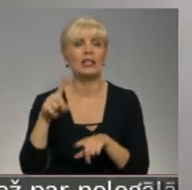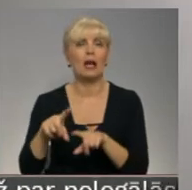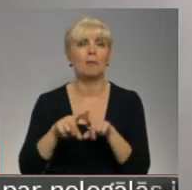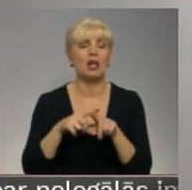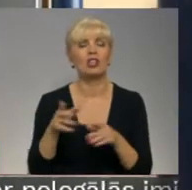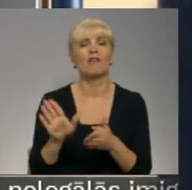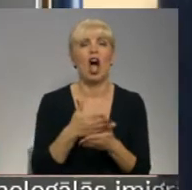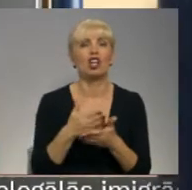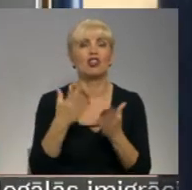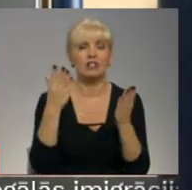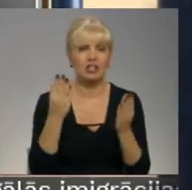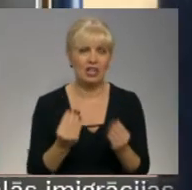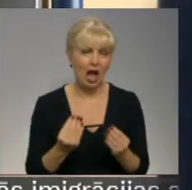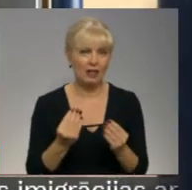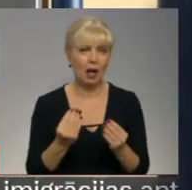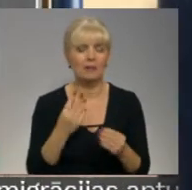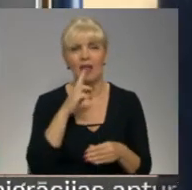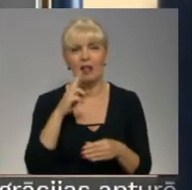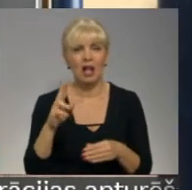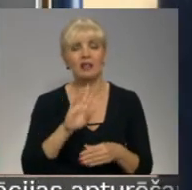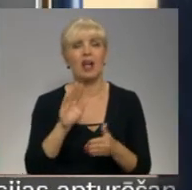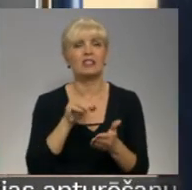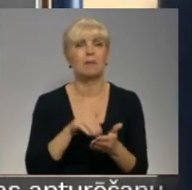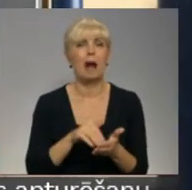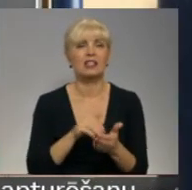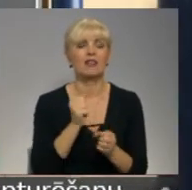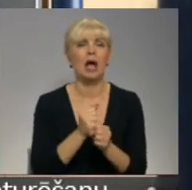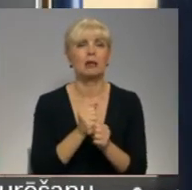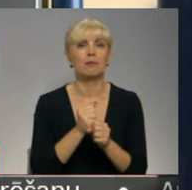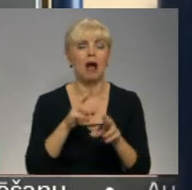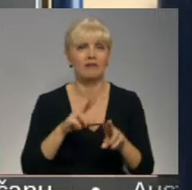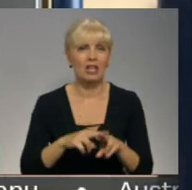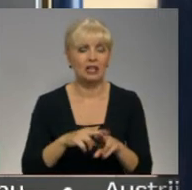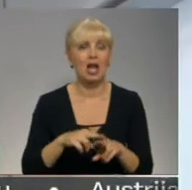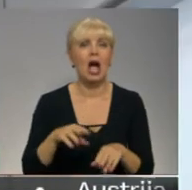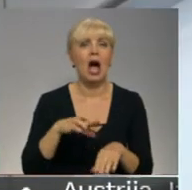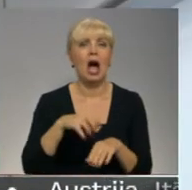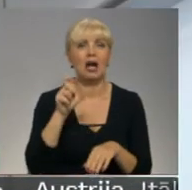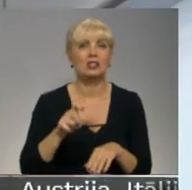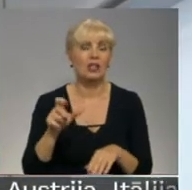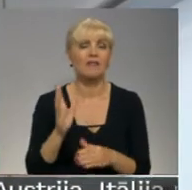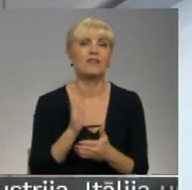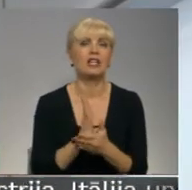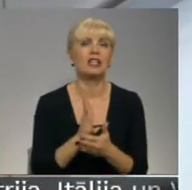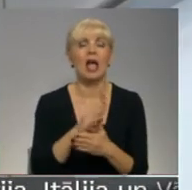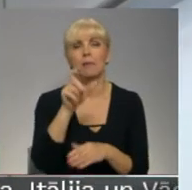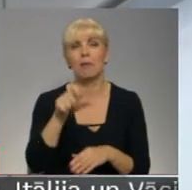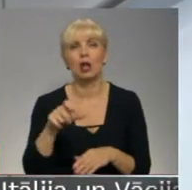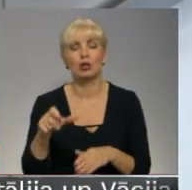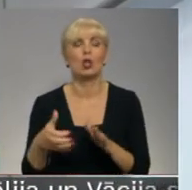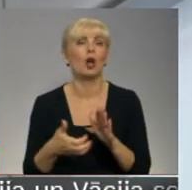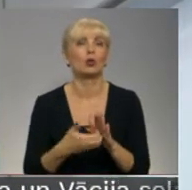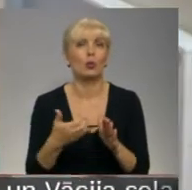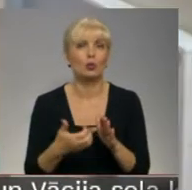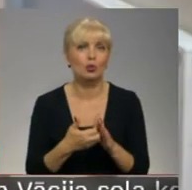atsevišķām dienām nedēļā, nevis pastāvīgā darbā. Ne tikai ārstu, bet arī pat vairāk ir vidējā medpersonāla trūkums. Un mums